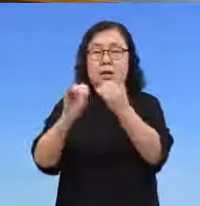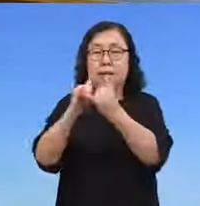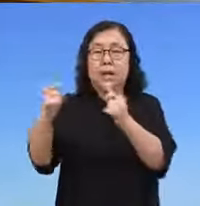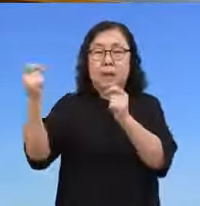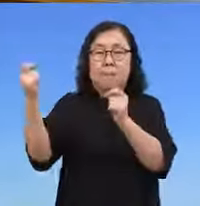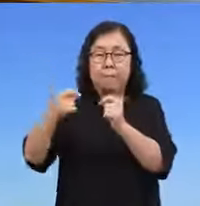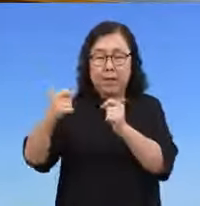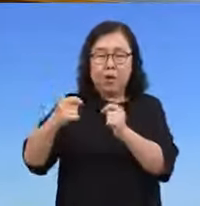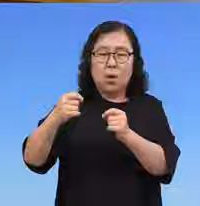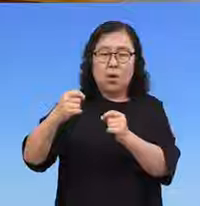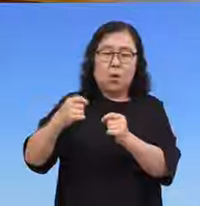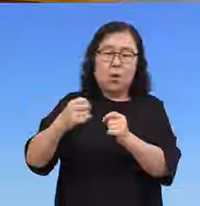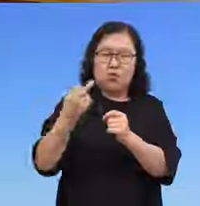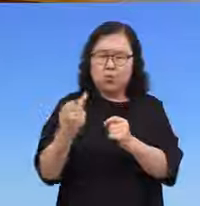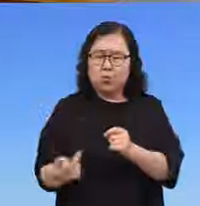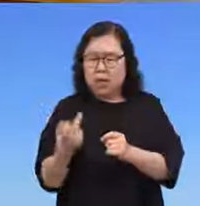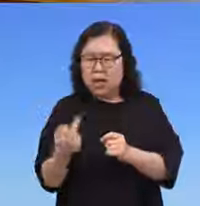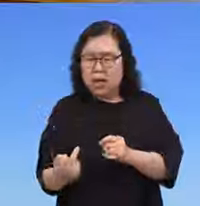다 있는 데서.